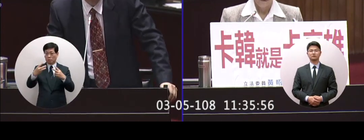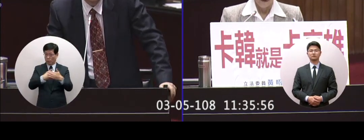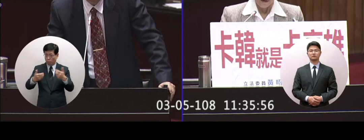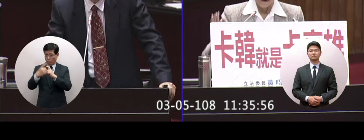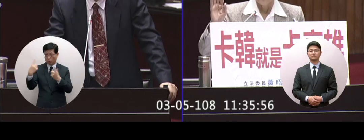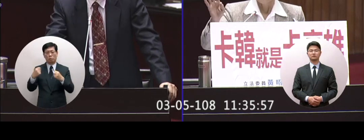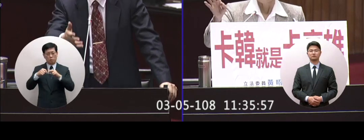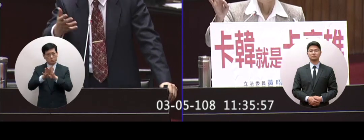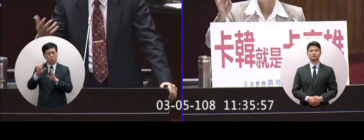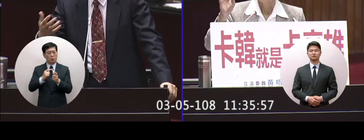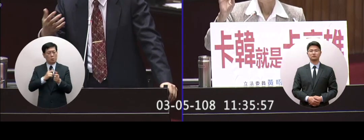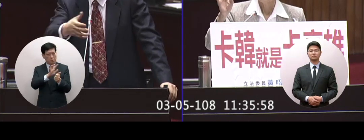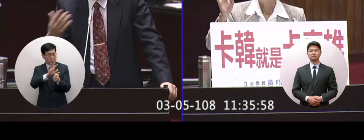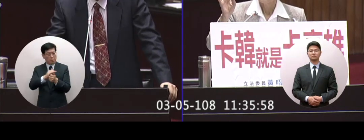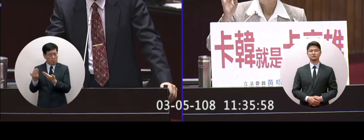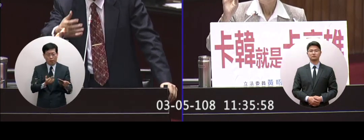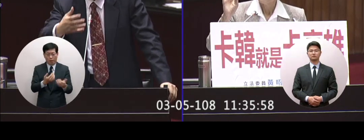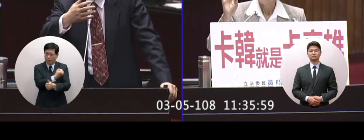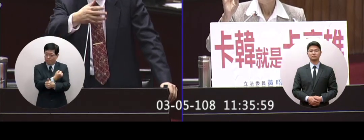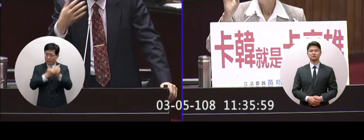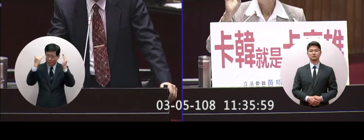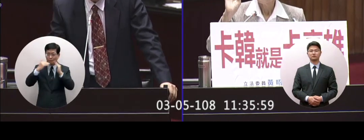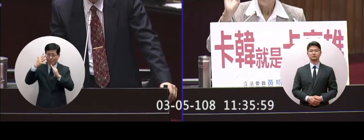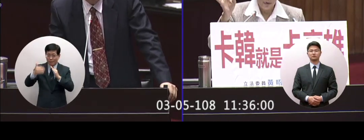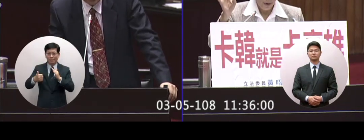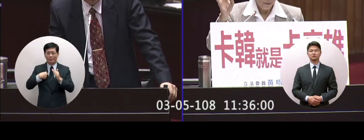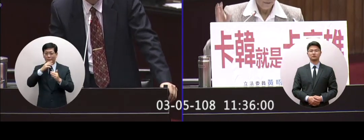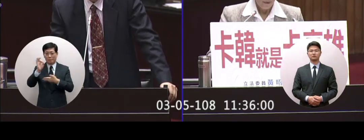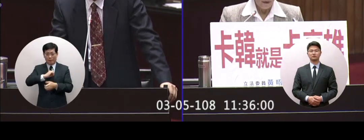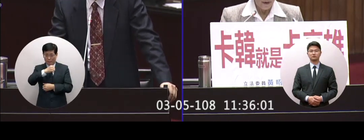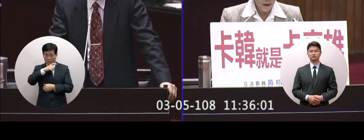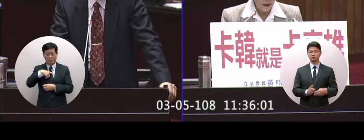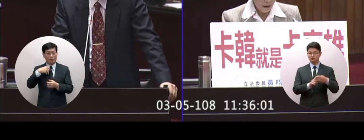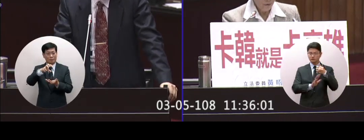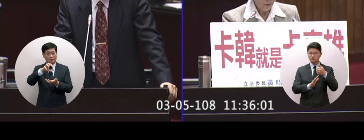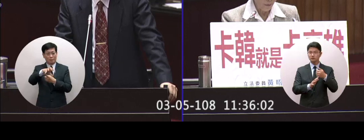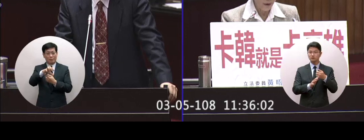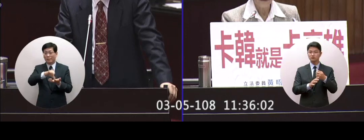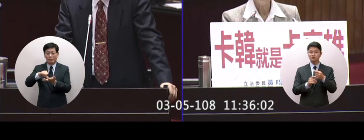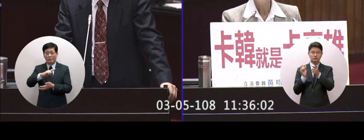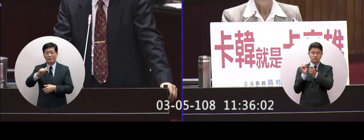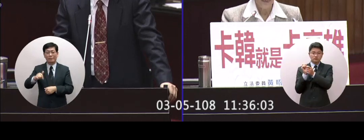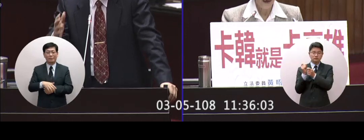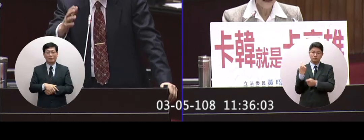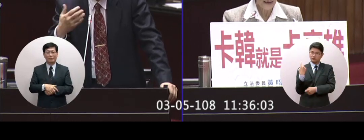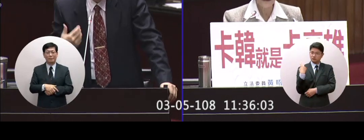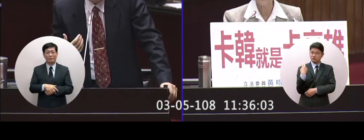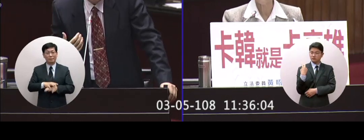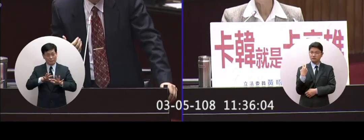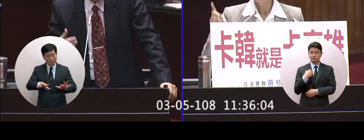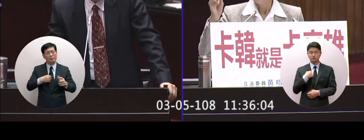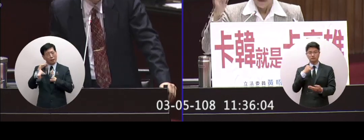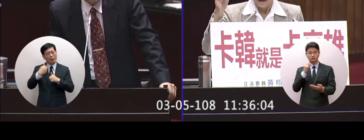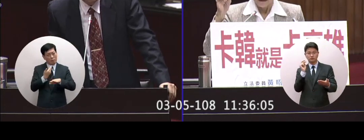有人在那里，我们也会迎接辛苦的韩市长去卖台湾的农产品回来 啊。这两天， 所以呢。 我们还 他请我们